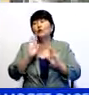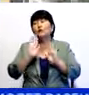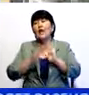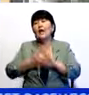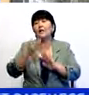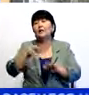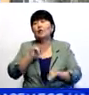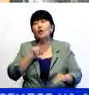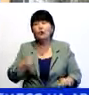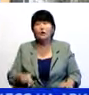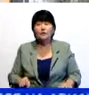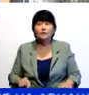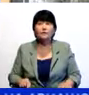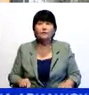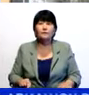работы.